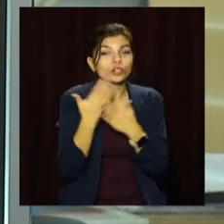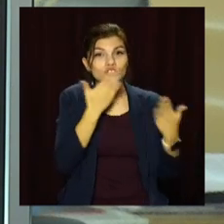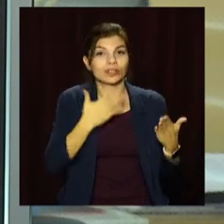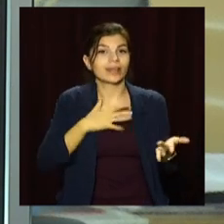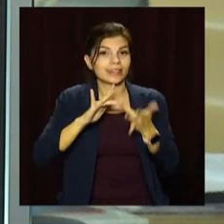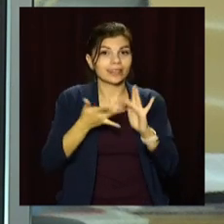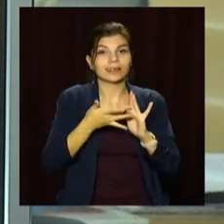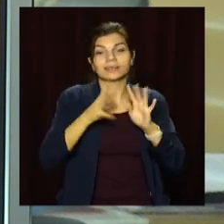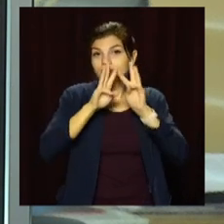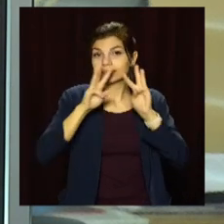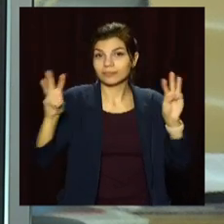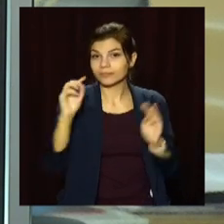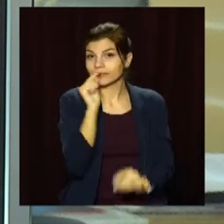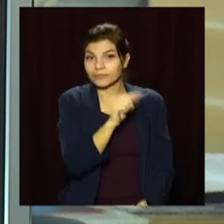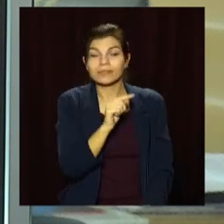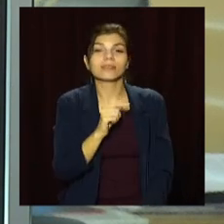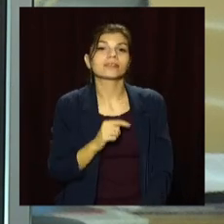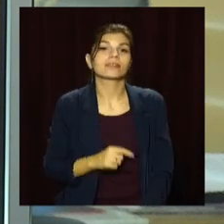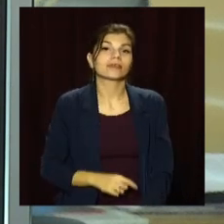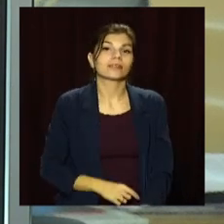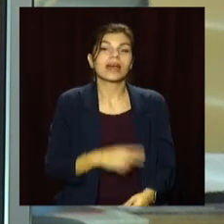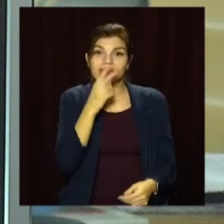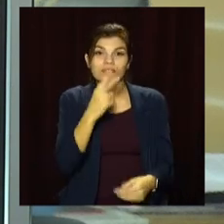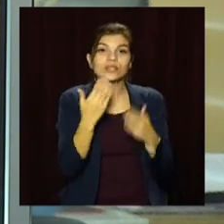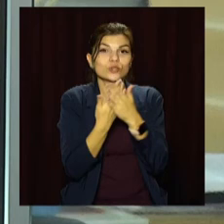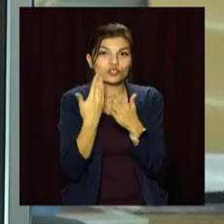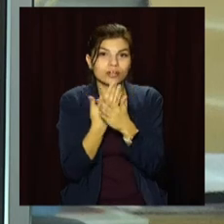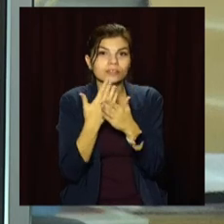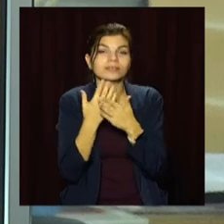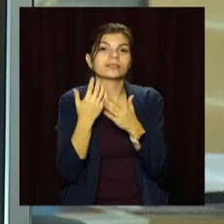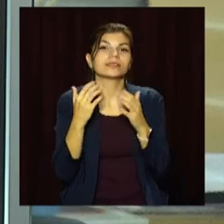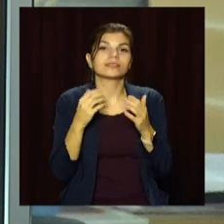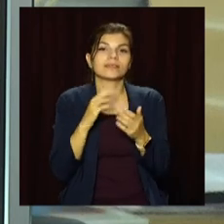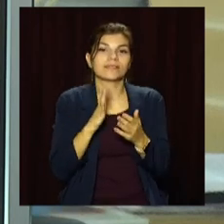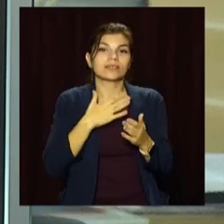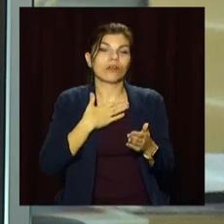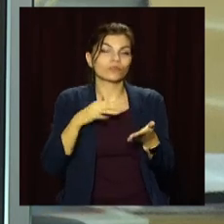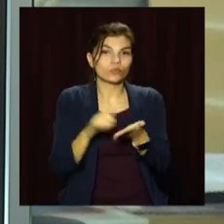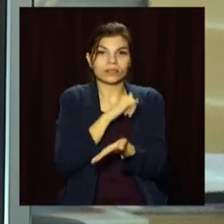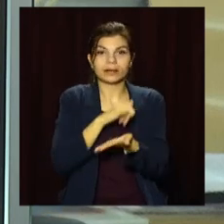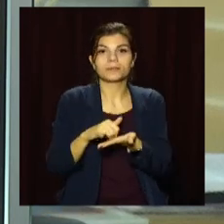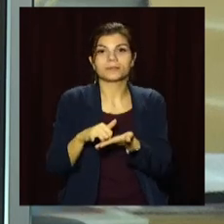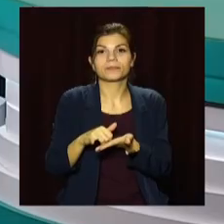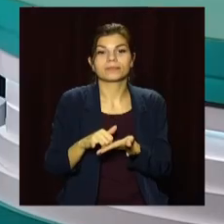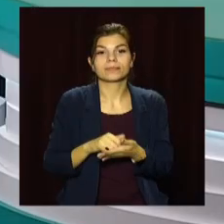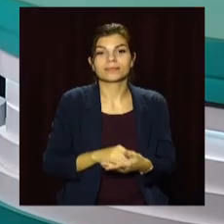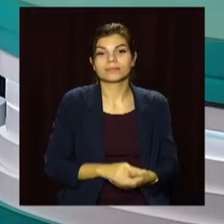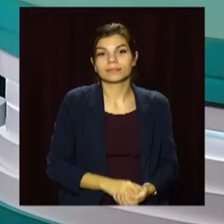на нашому сайті opentv.media. Дивіться сюжети в соціальних мережах та на нашому ютуб-каналі.